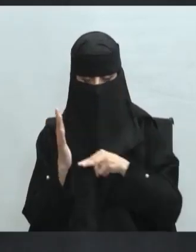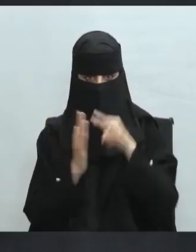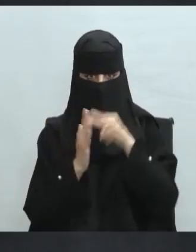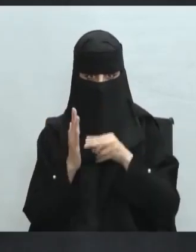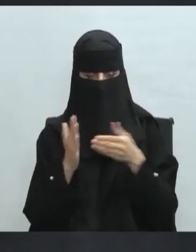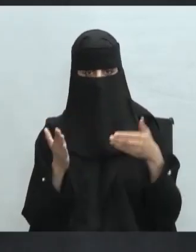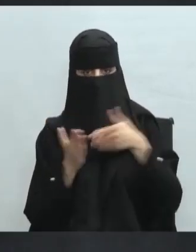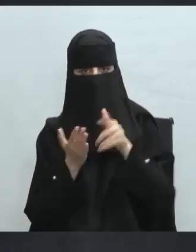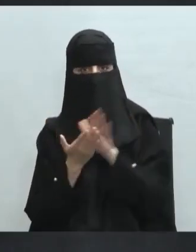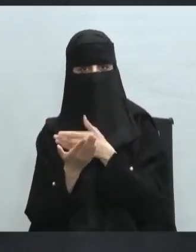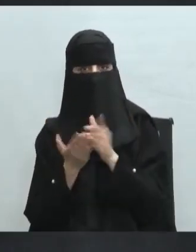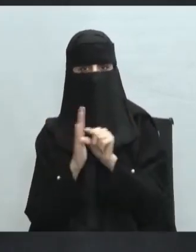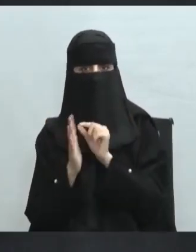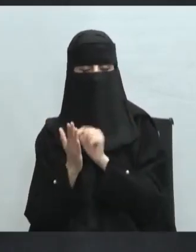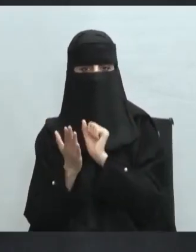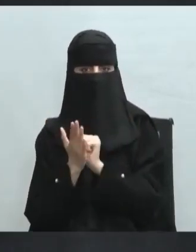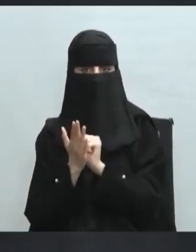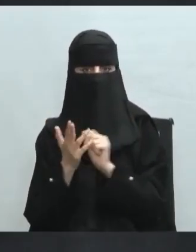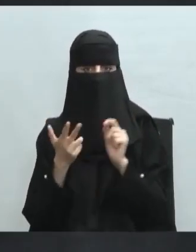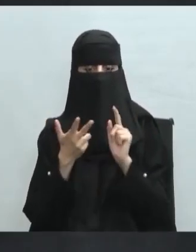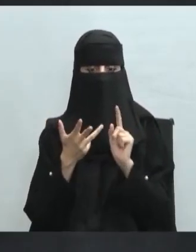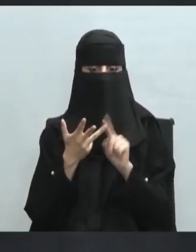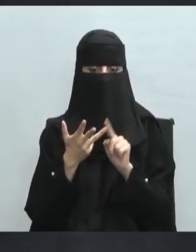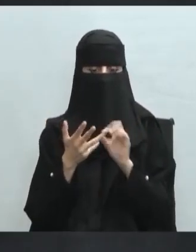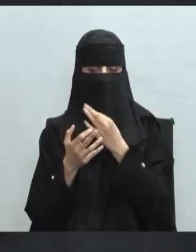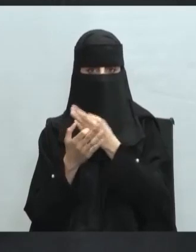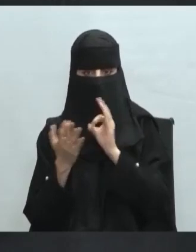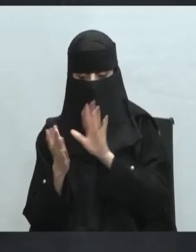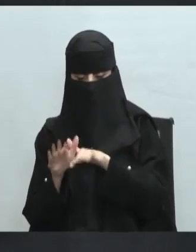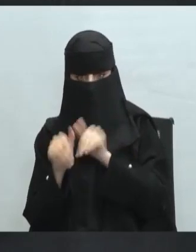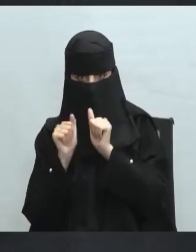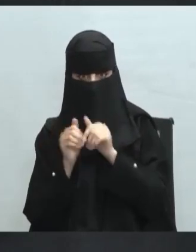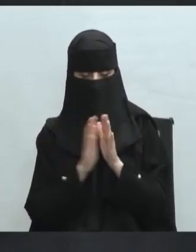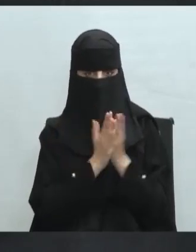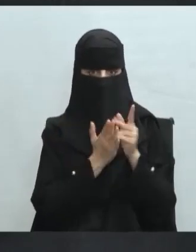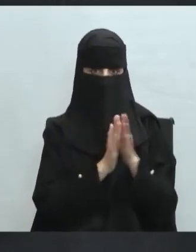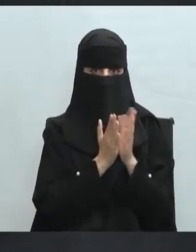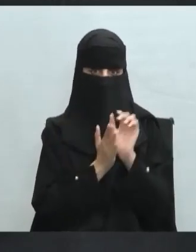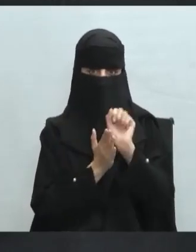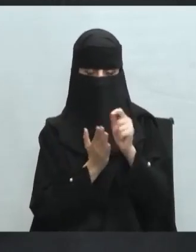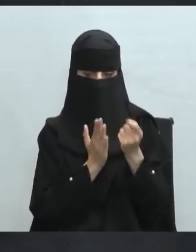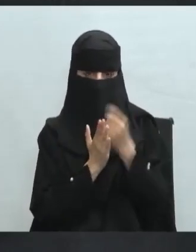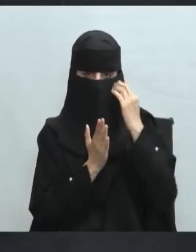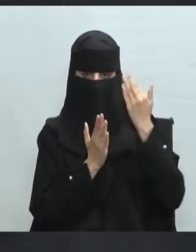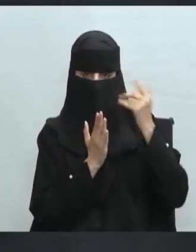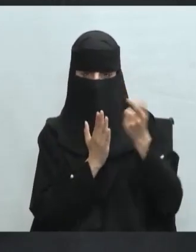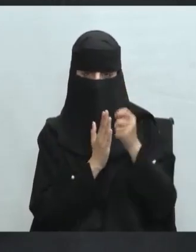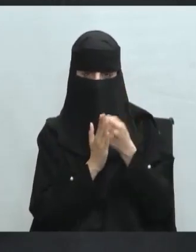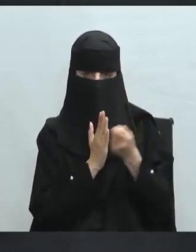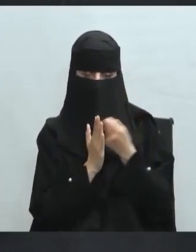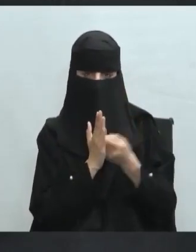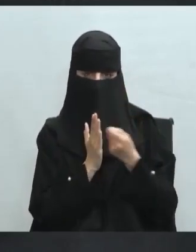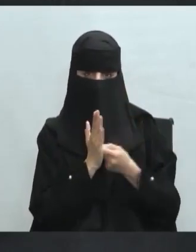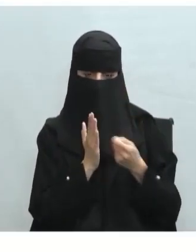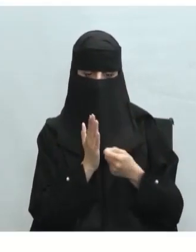شامله ثالثا مثلا توقف اكتب ما تعرفه والمقصود انك تتذكر ما الذي ستكتبه ان ليس لديك ذاك